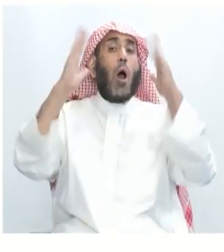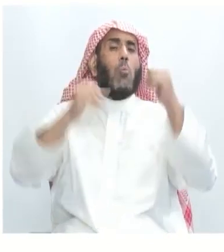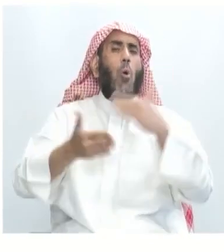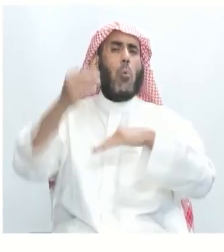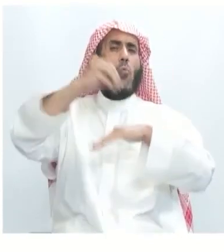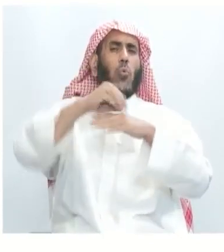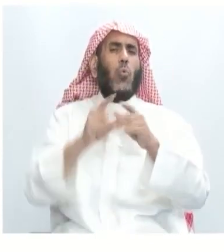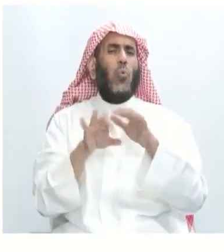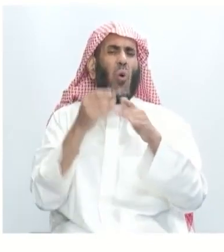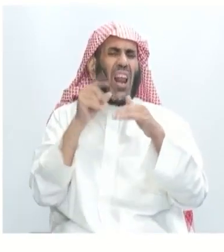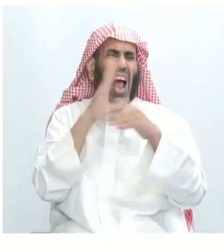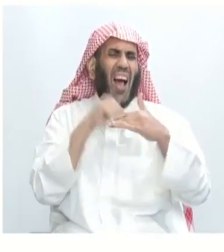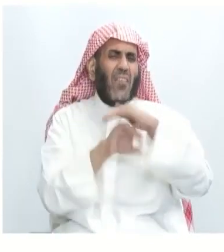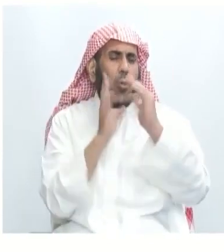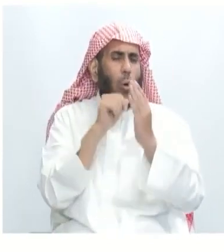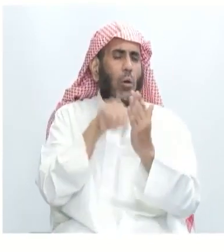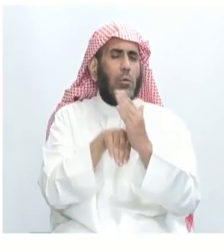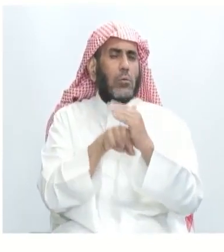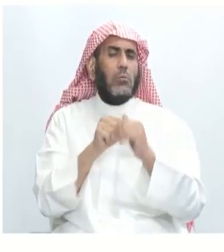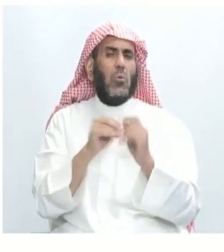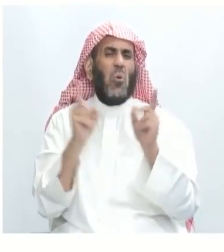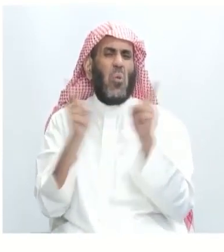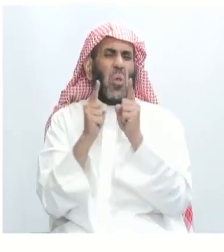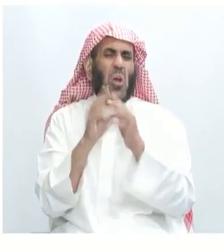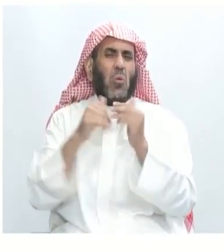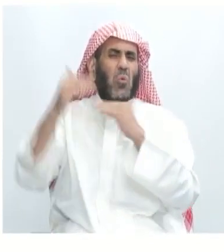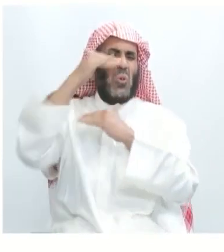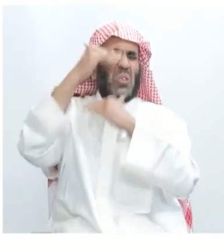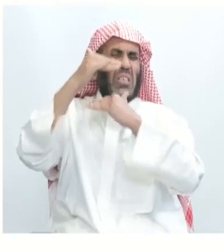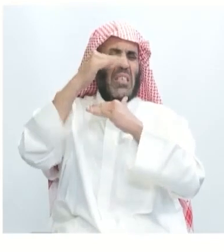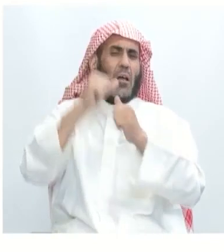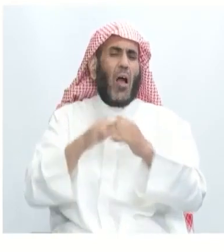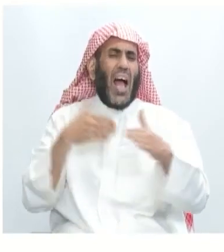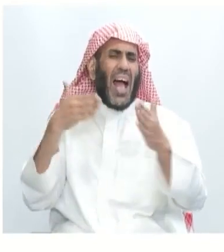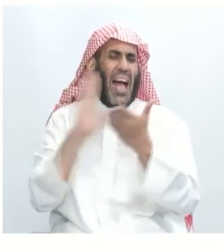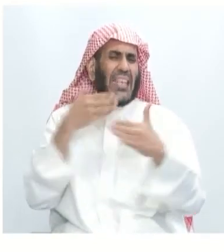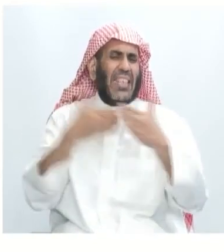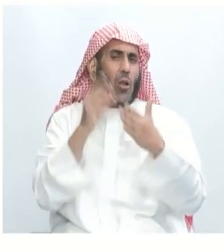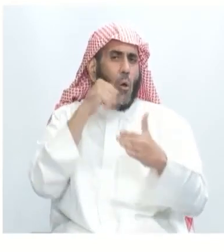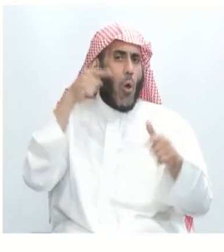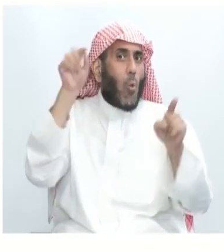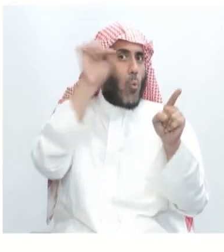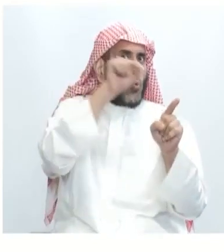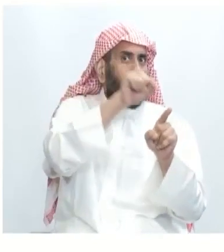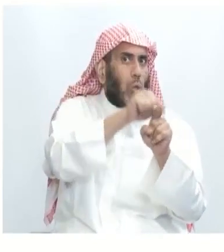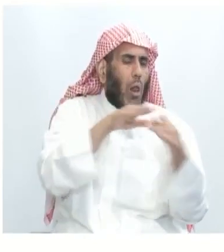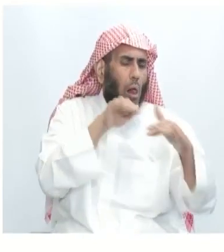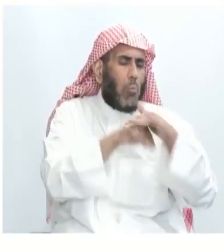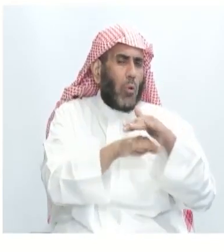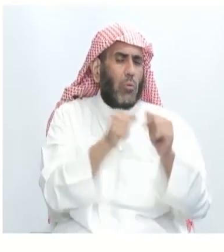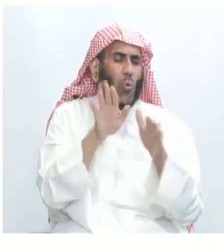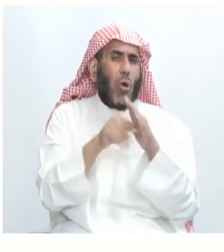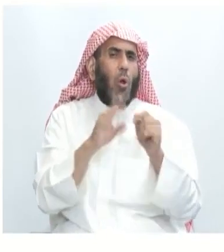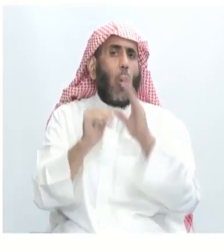اسرابا خفيه زلقه صعبه الوج فيها لضيقها وانخفاض سقفها وملاس حتى لا يتسنى لاحد الوصول الى المخدع الذي به التابوت